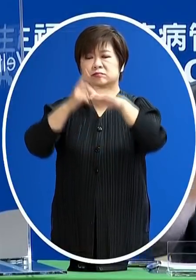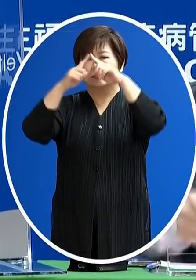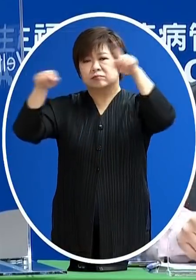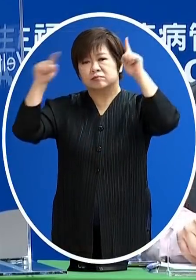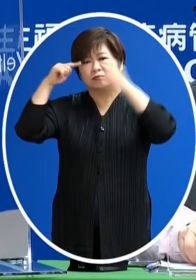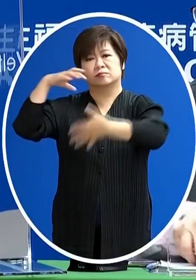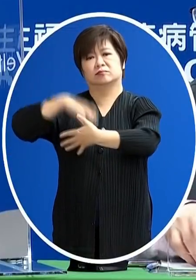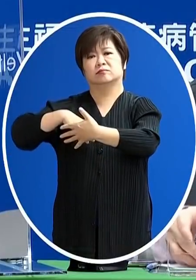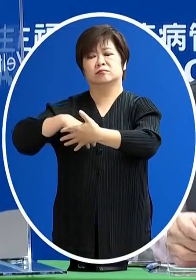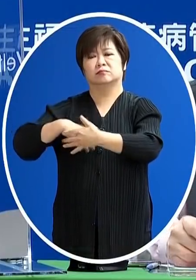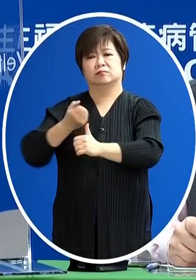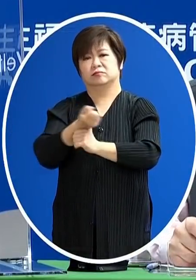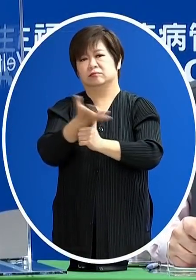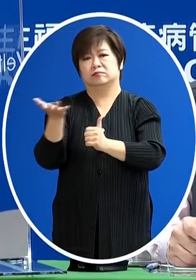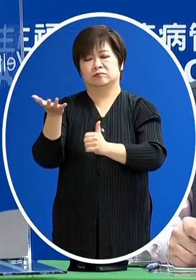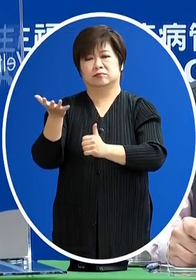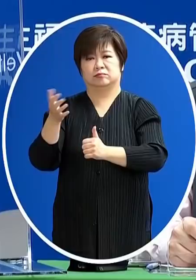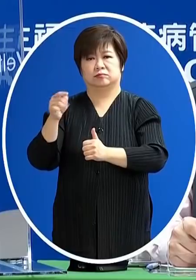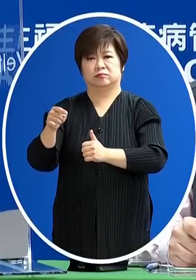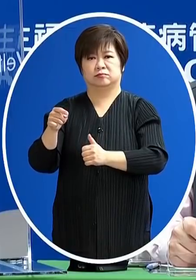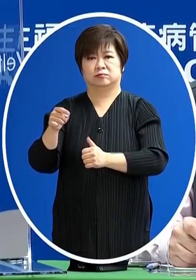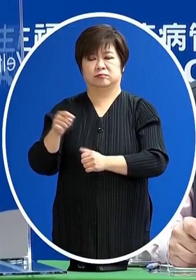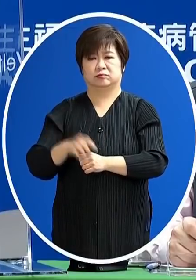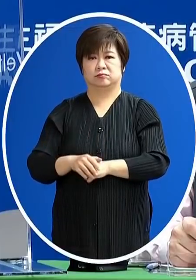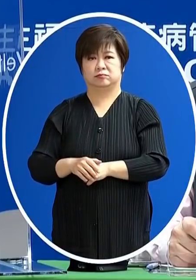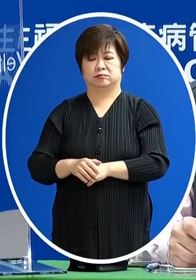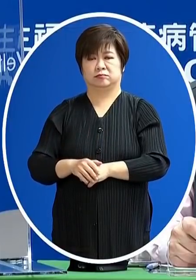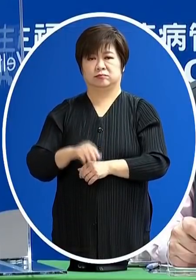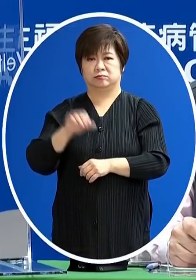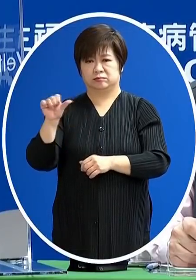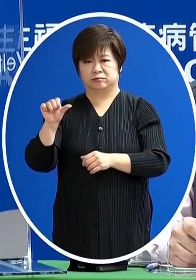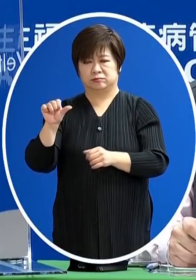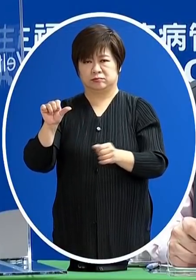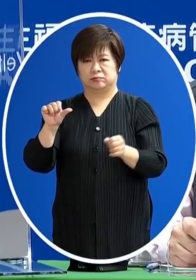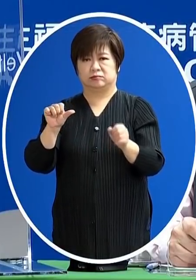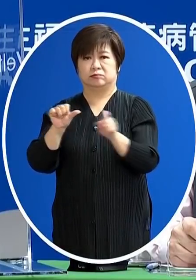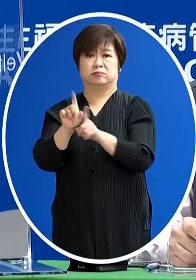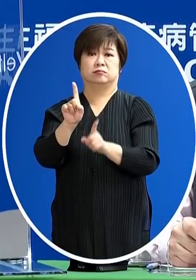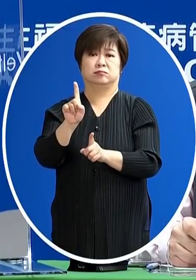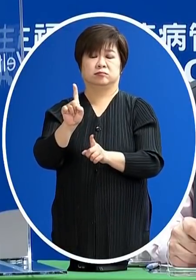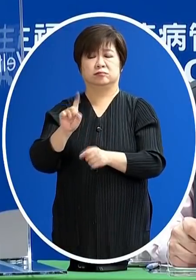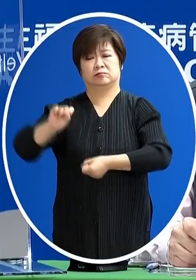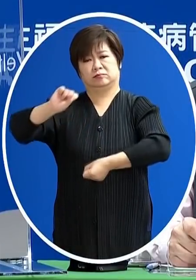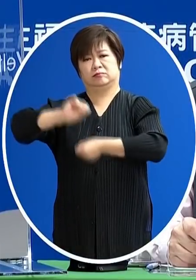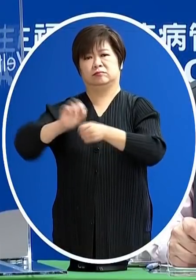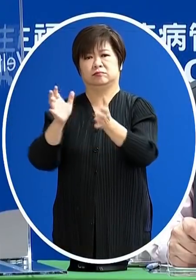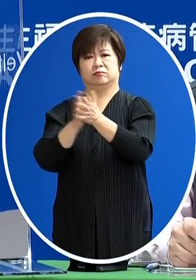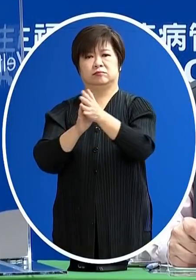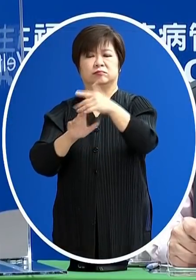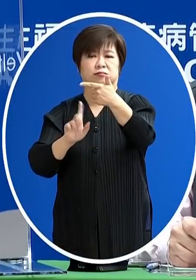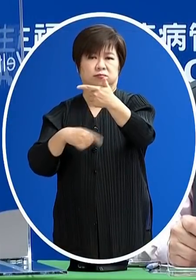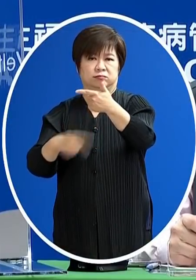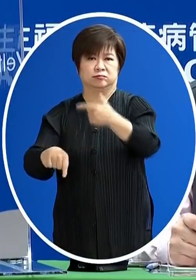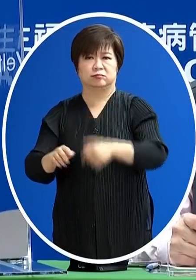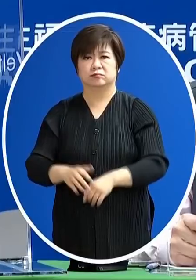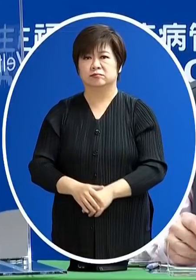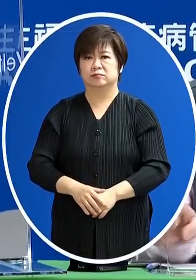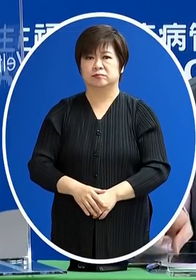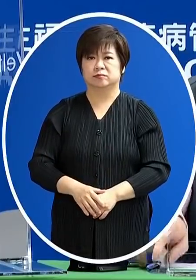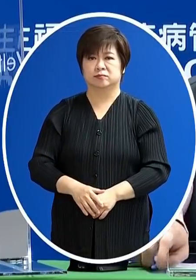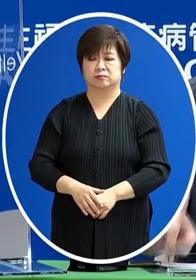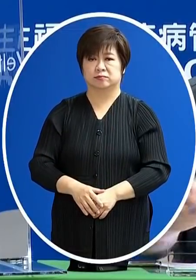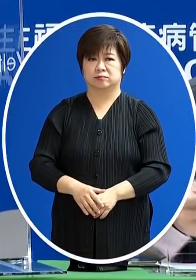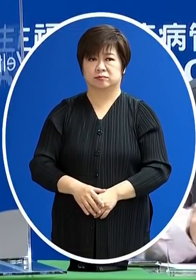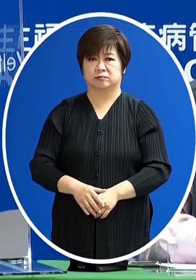面增加了这5+1，等于5个新的在 学校，那家户里面有一名。